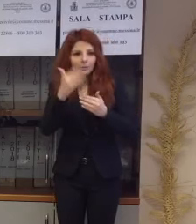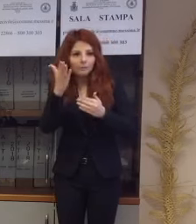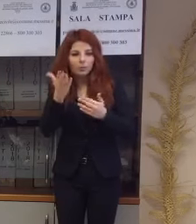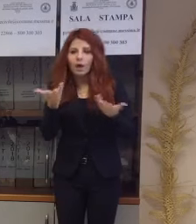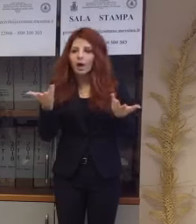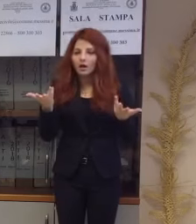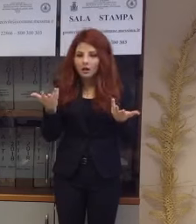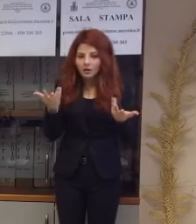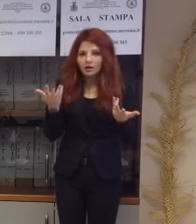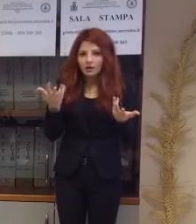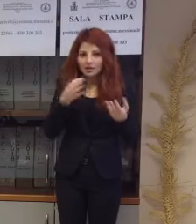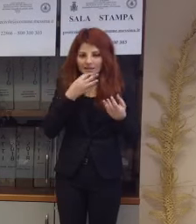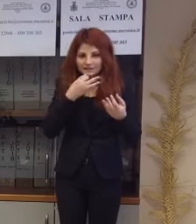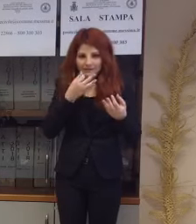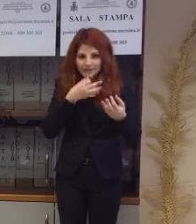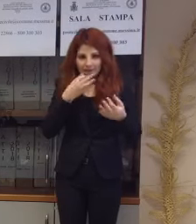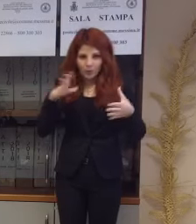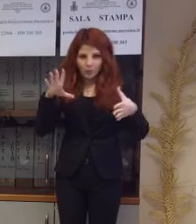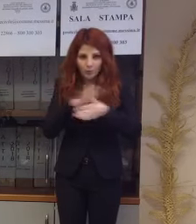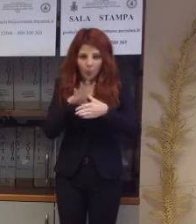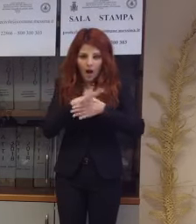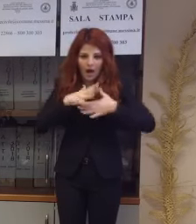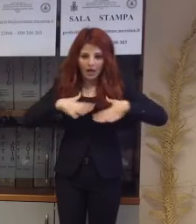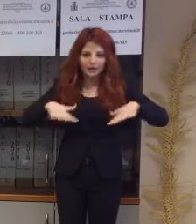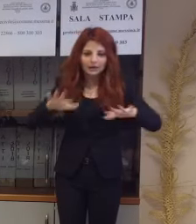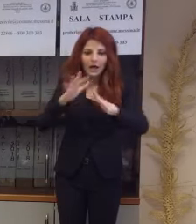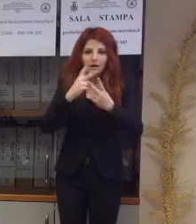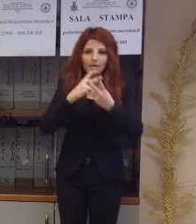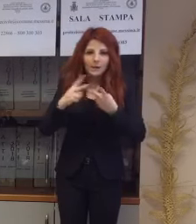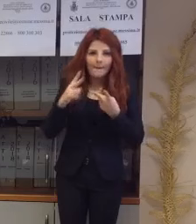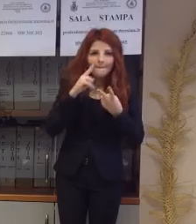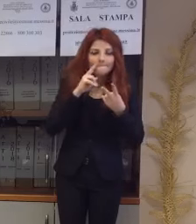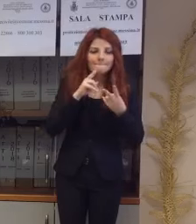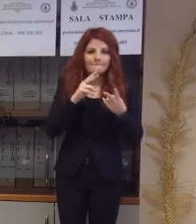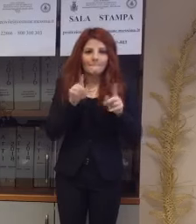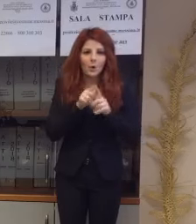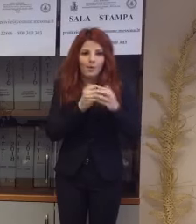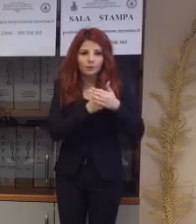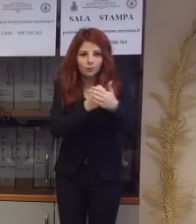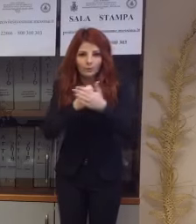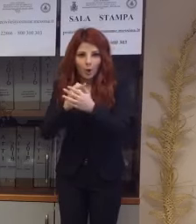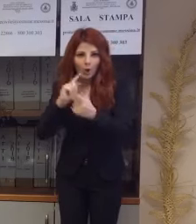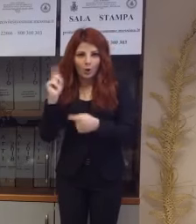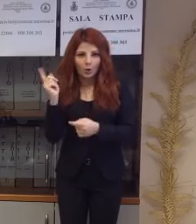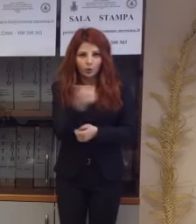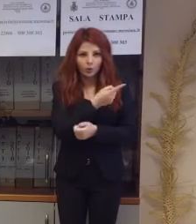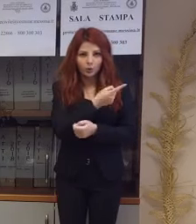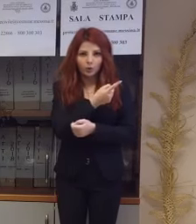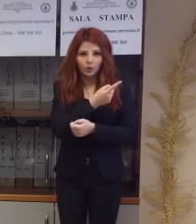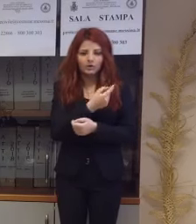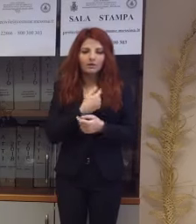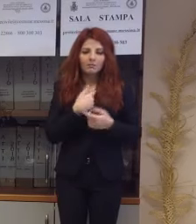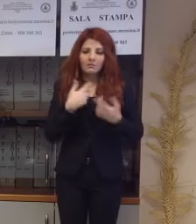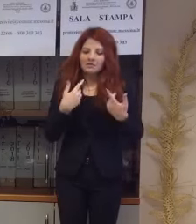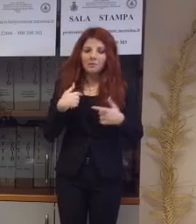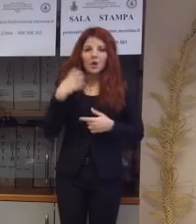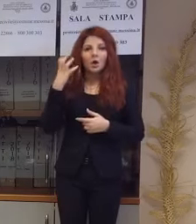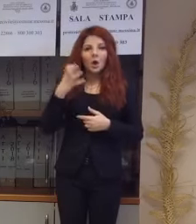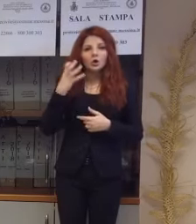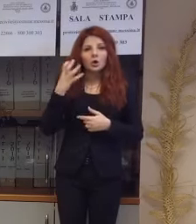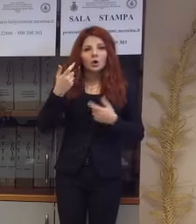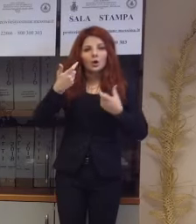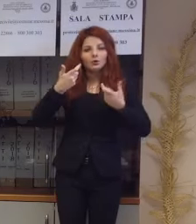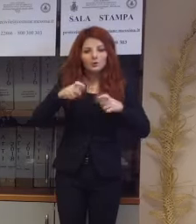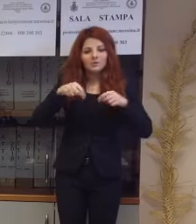una squadra che ha cercato di assistervi, però mi permetto di dirvi con una punta d'orgoglio che questo sistema così non è partito da